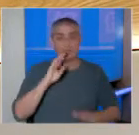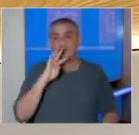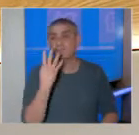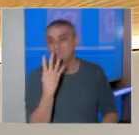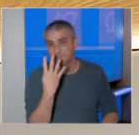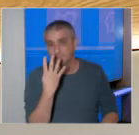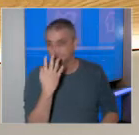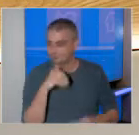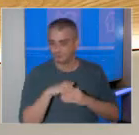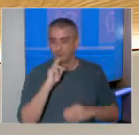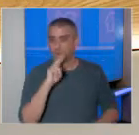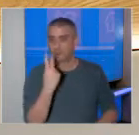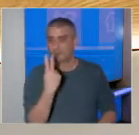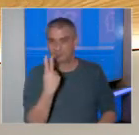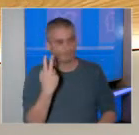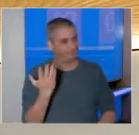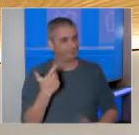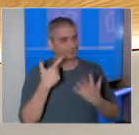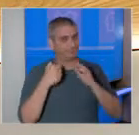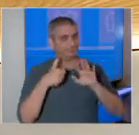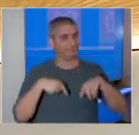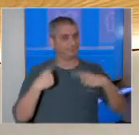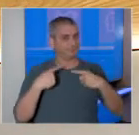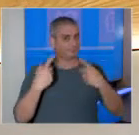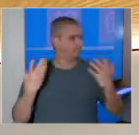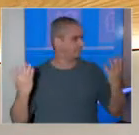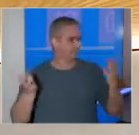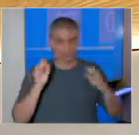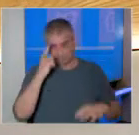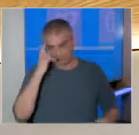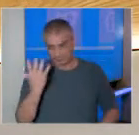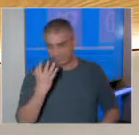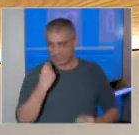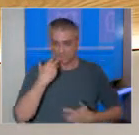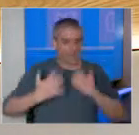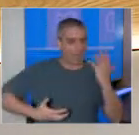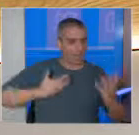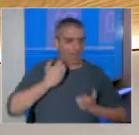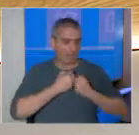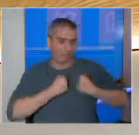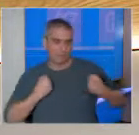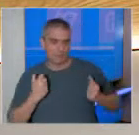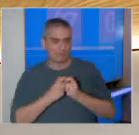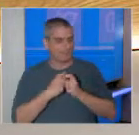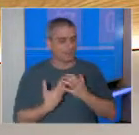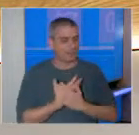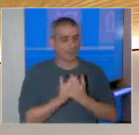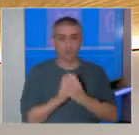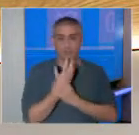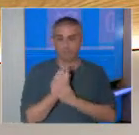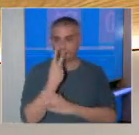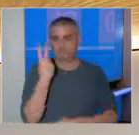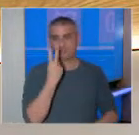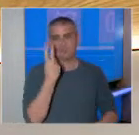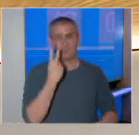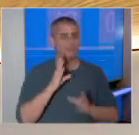הרביעית, תוך שנתיים. 76 ימים של, אתם יודעים, הרבה שערות, דרמות, מפלגות חדשות שקמות. אנחנו